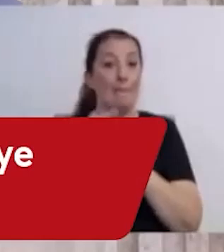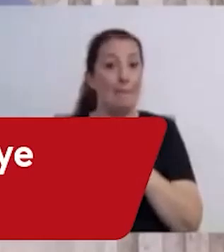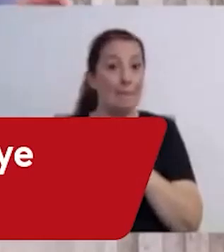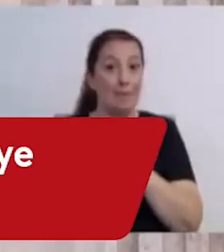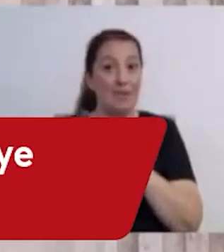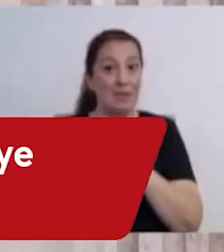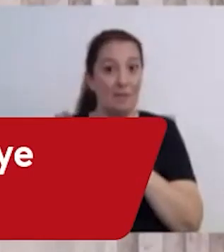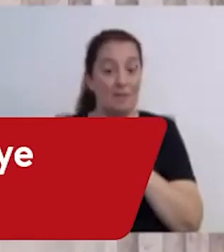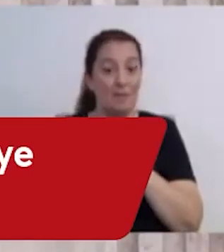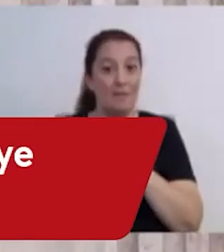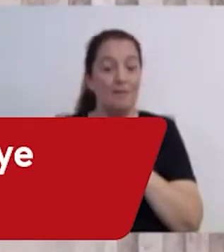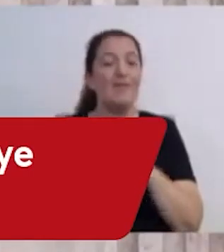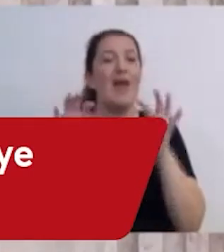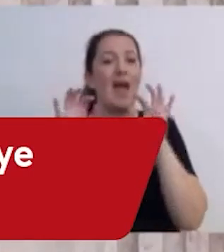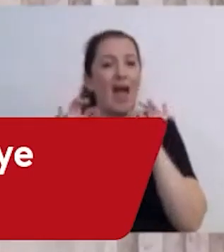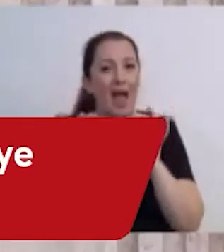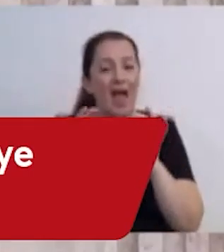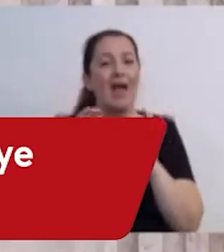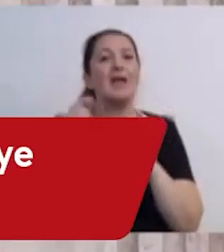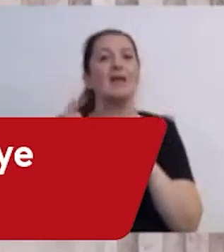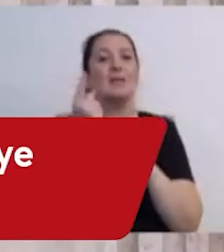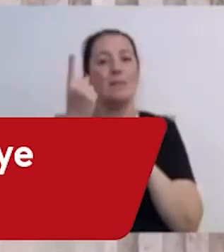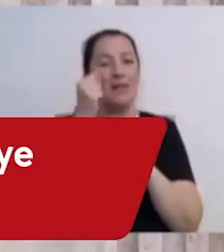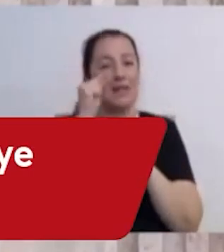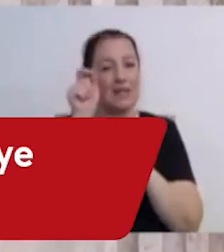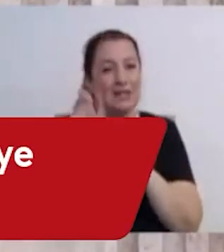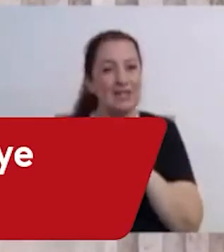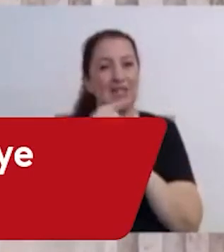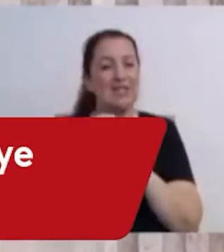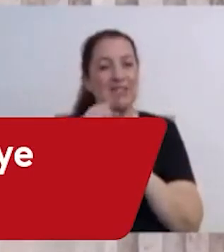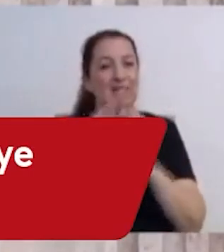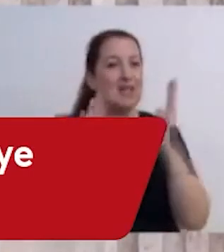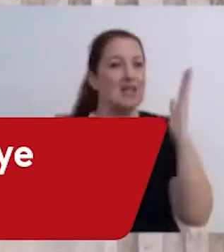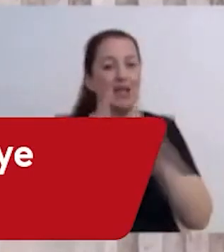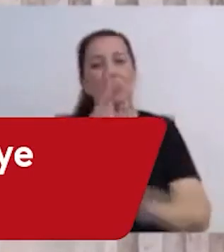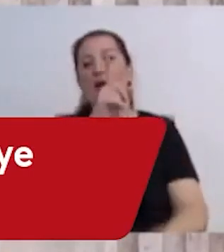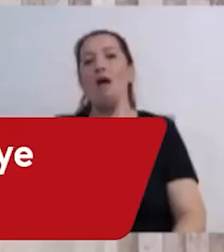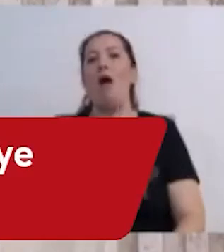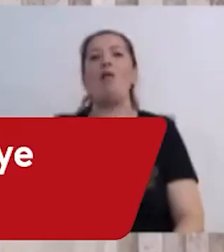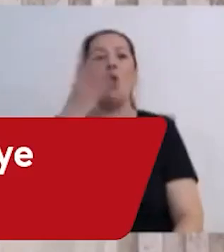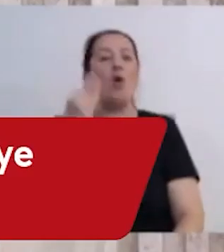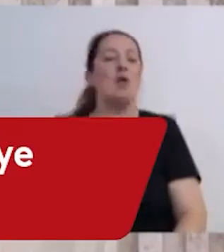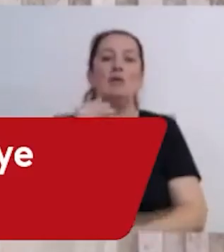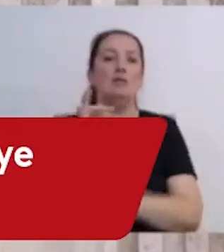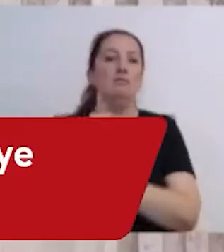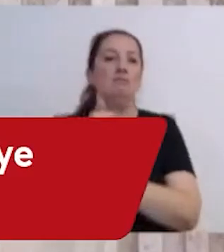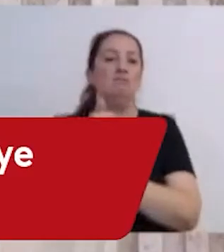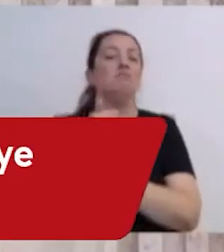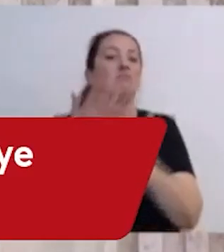Bizim her bireyimiz sizin karşınızda aday olabilecek yetenektedir.